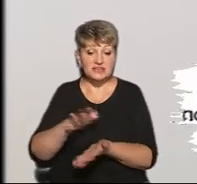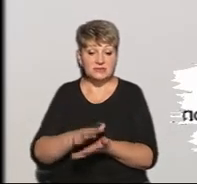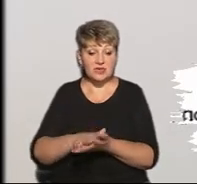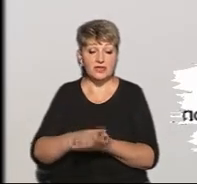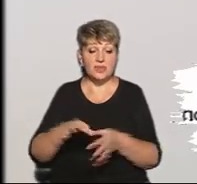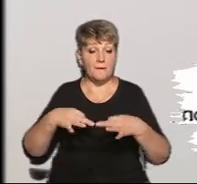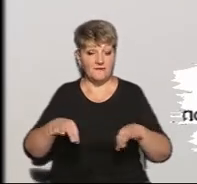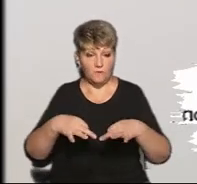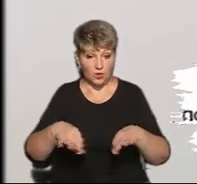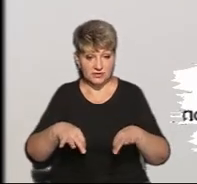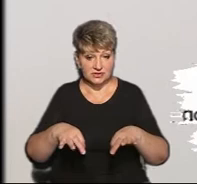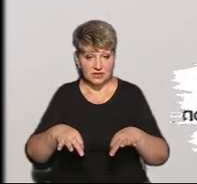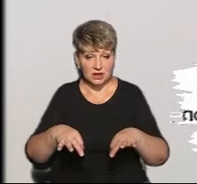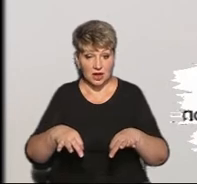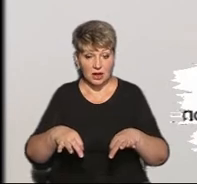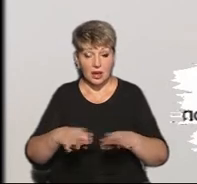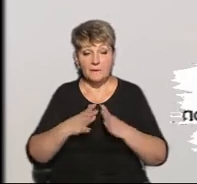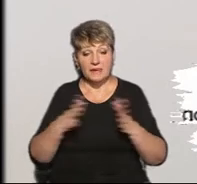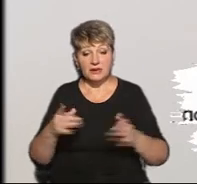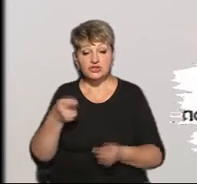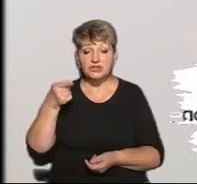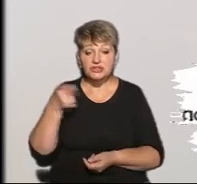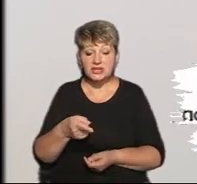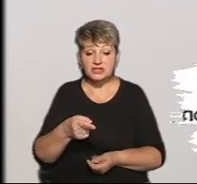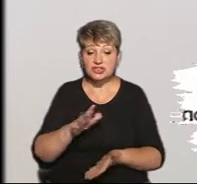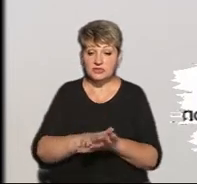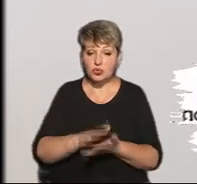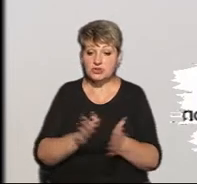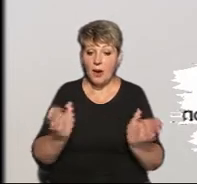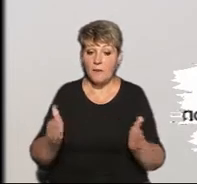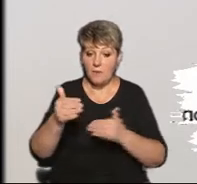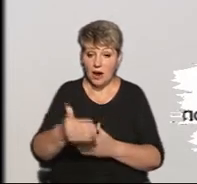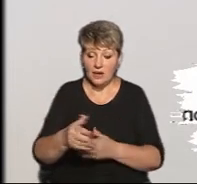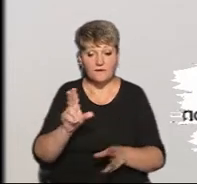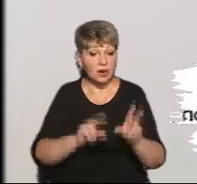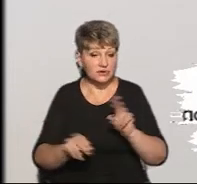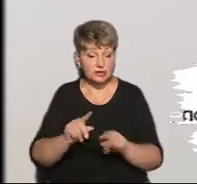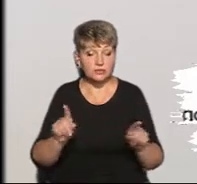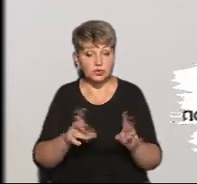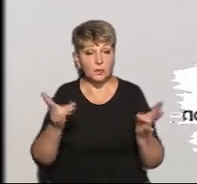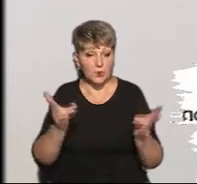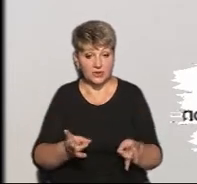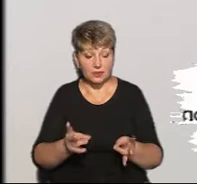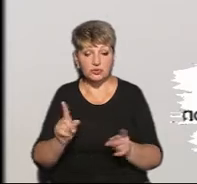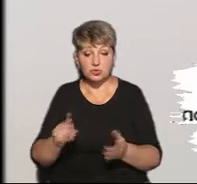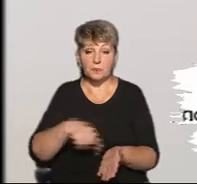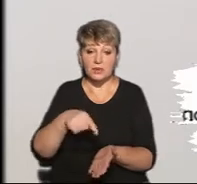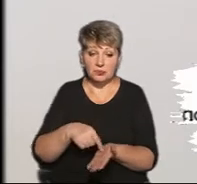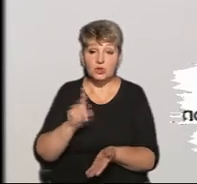сміттєвоз, ми закупили, здається, більше 1000 сміттєвих баків. Ми вважаємо, що, ну, потрібно також, щоб і